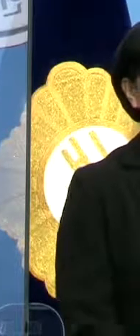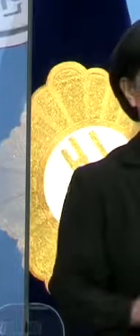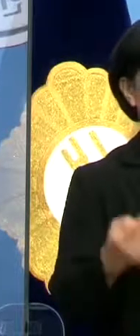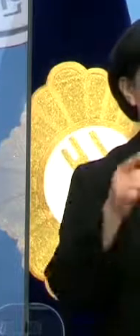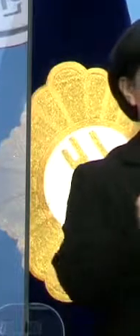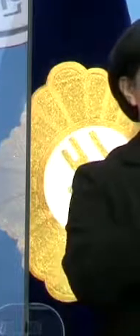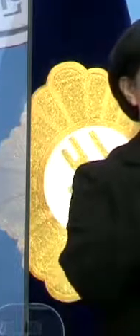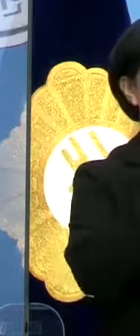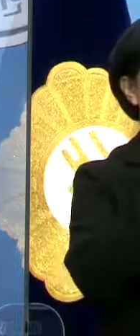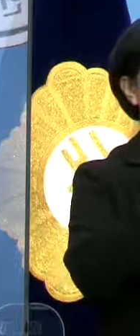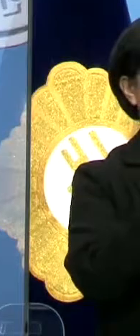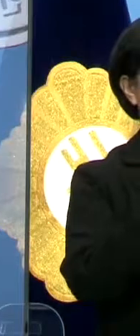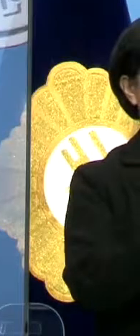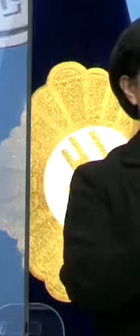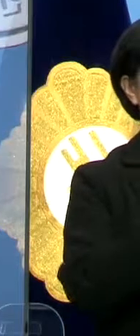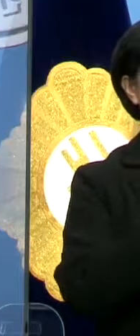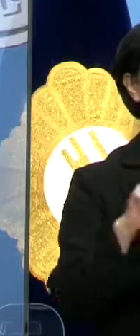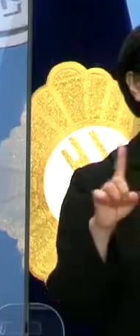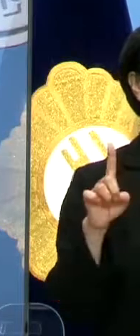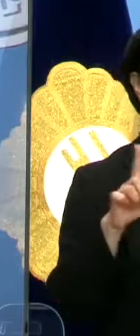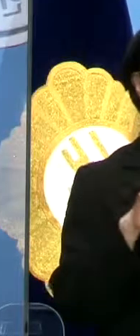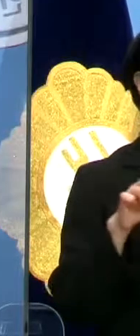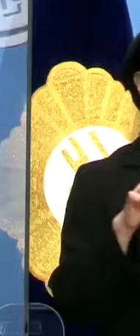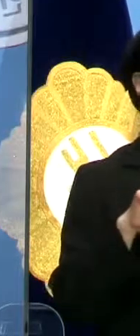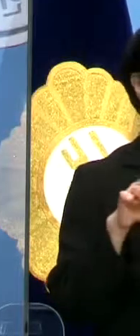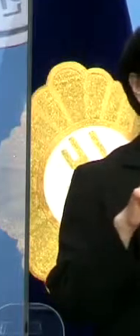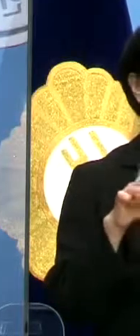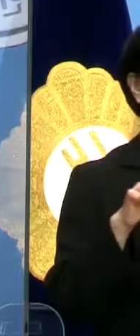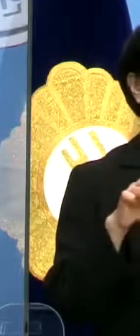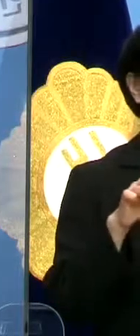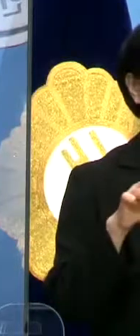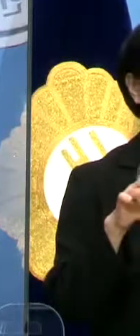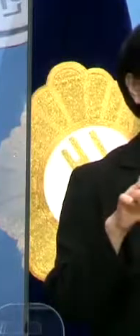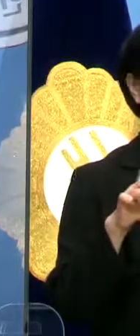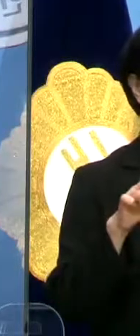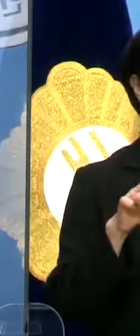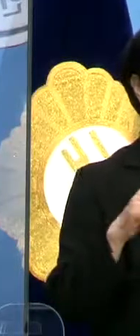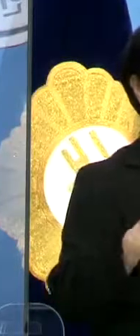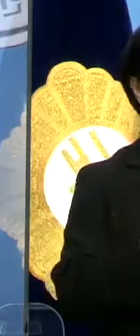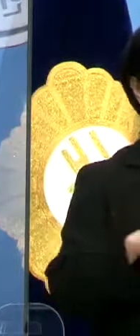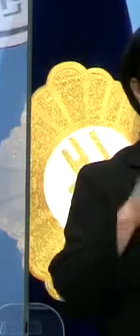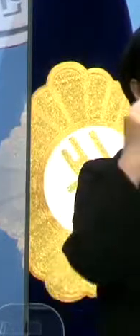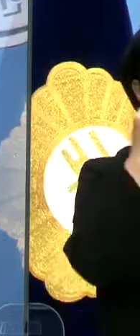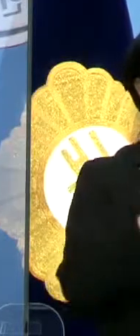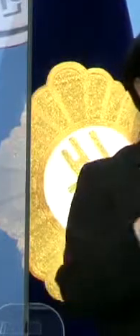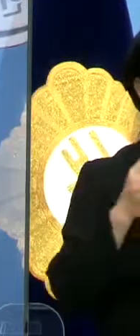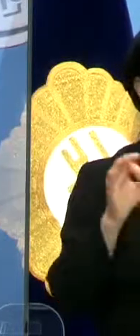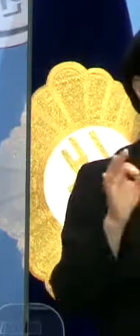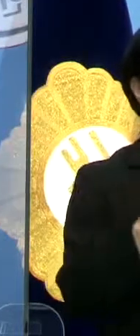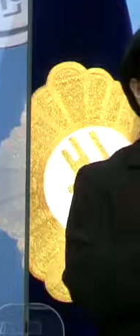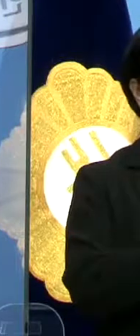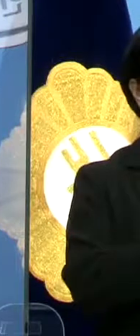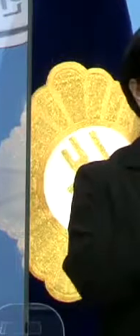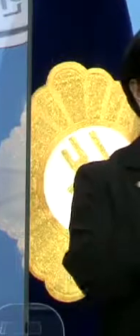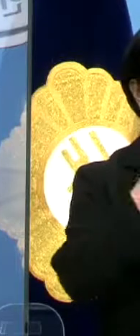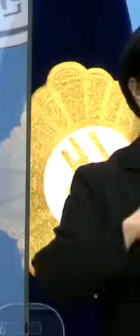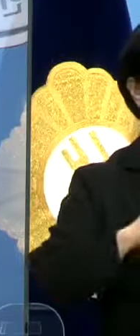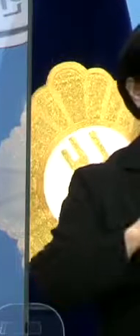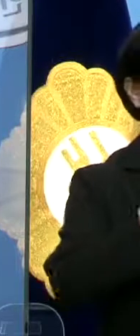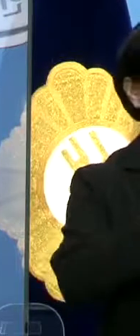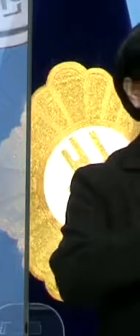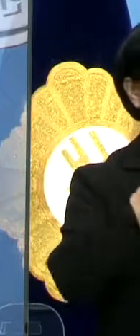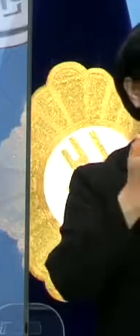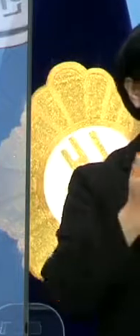더불어 민주당은 대체 지금 무엇을 하고 있는 것입니까 첫 패를 청산하고 새로운 나라를 만들어 달라는